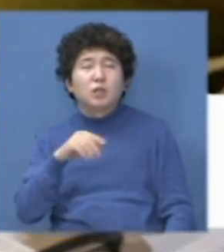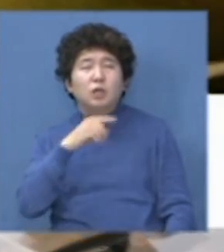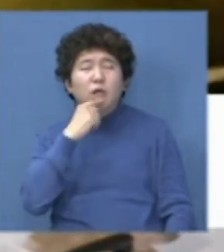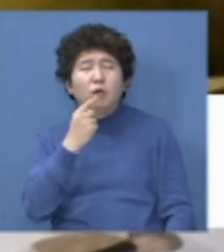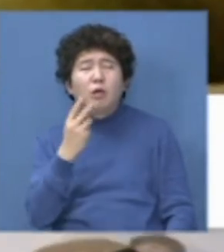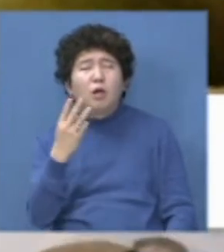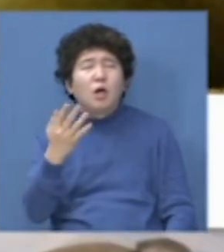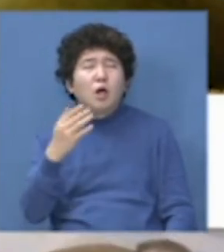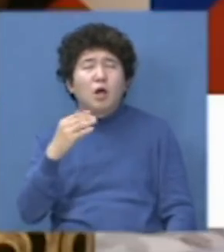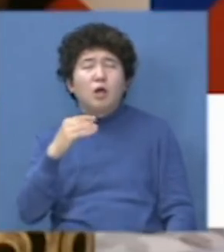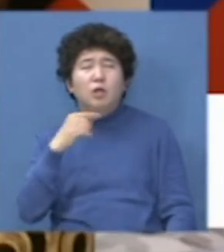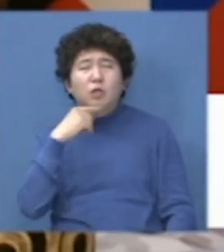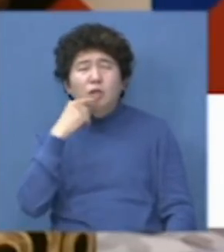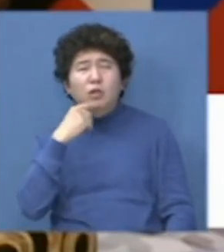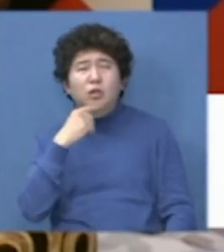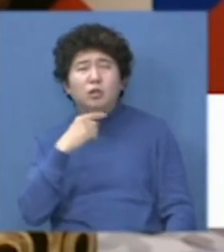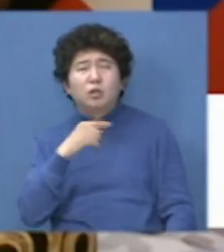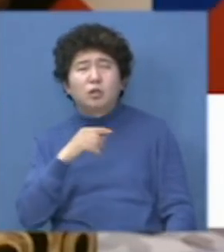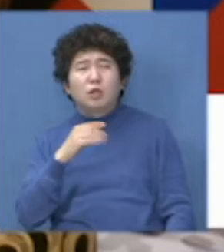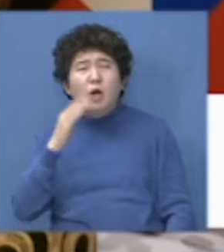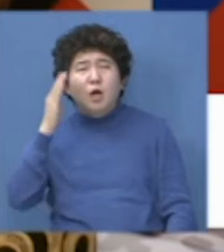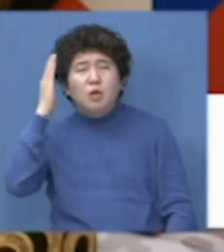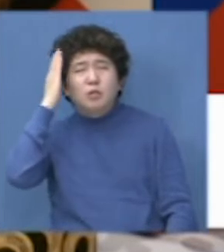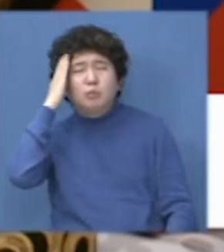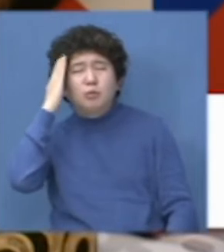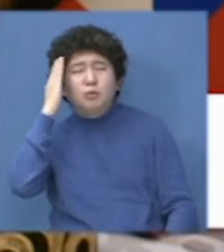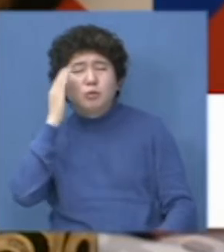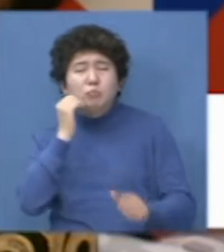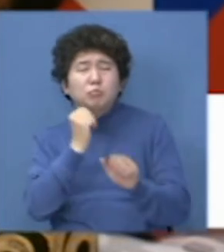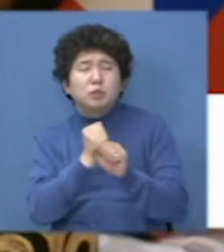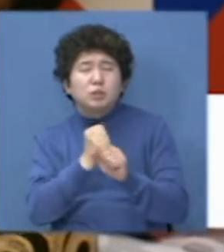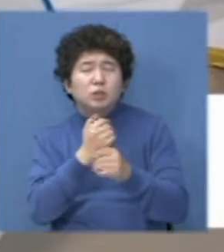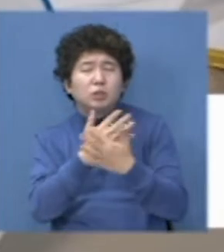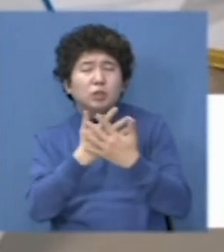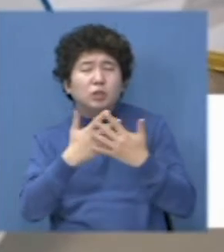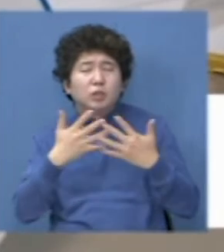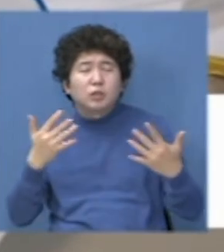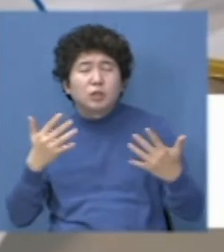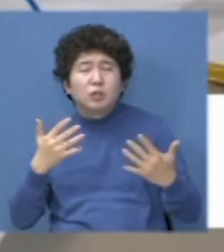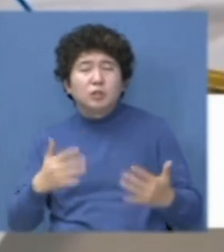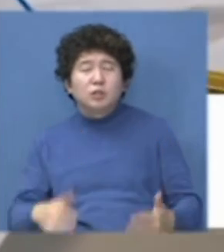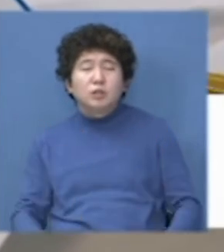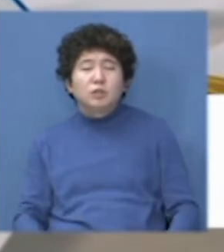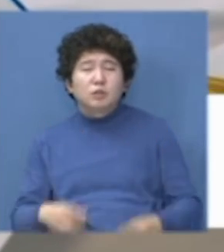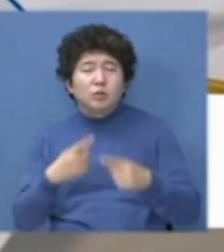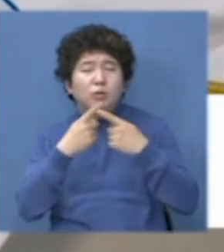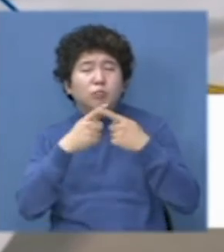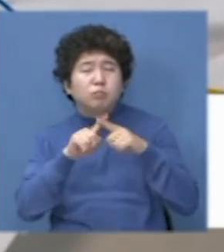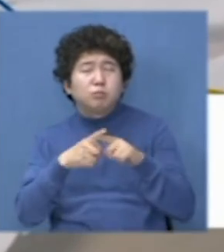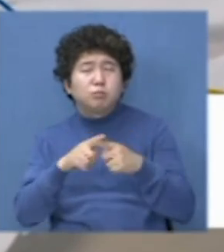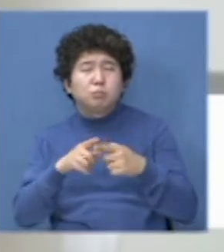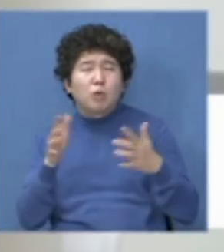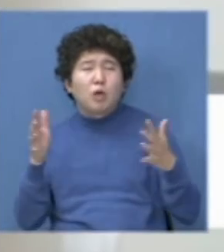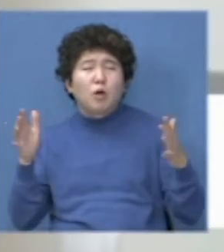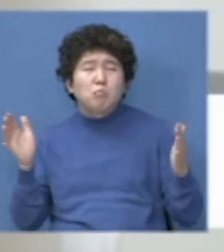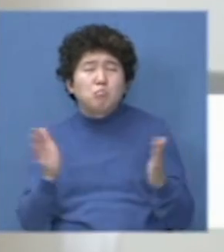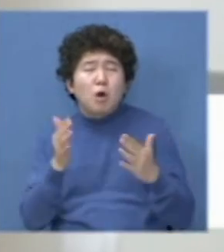меңгерген. Соның бірі картиналарды тығыз кестелеу әдісі. Гүлшат Дәуенова сондай-ақ ілмек пен шілтер тоқып, жастықтарда тігеді.